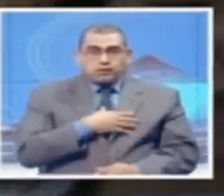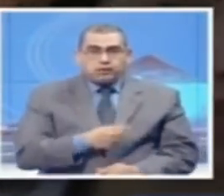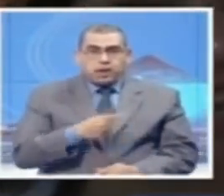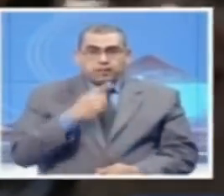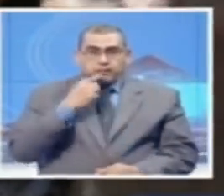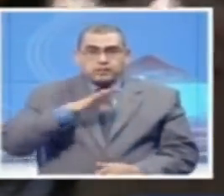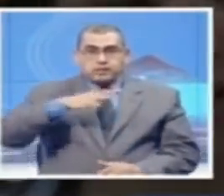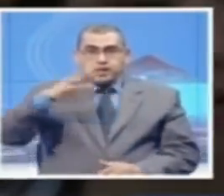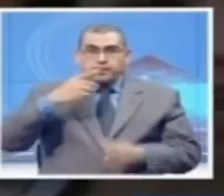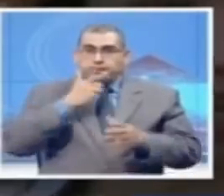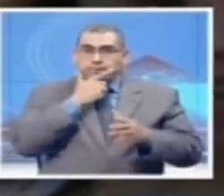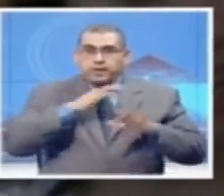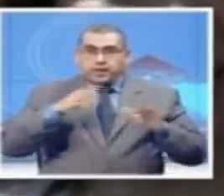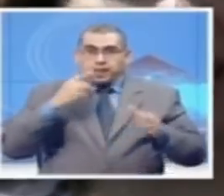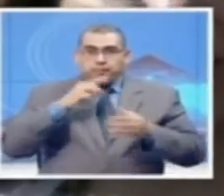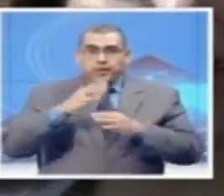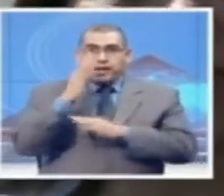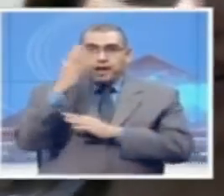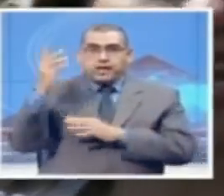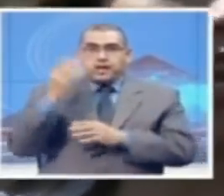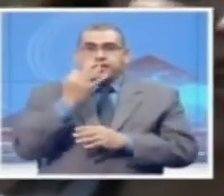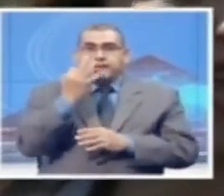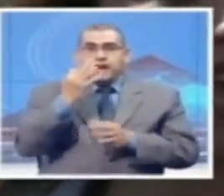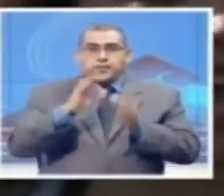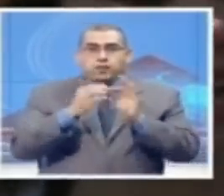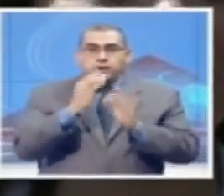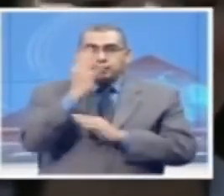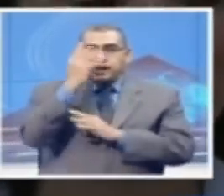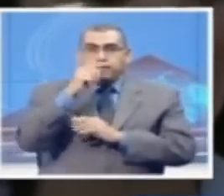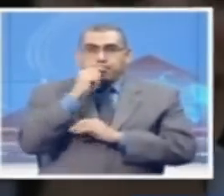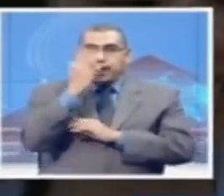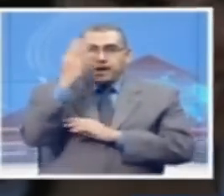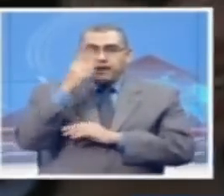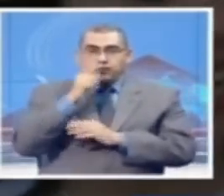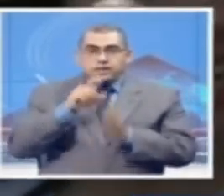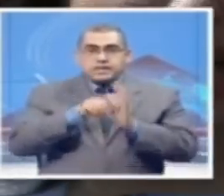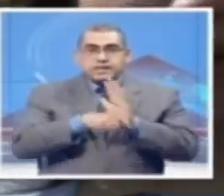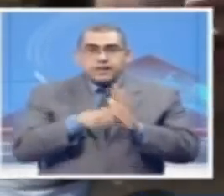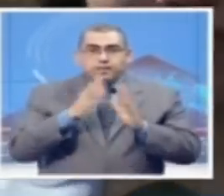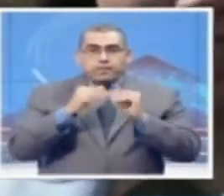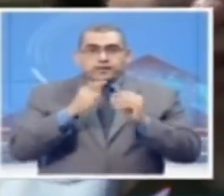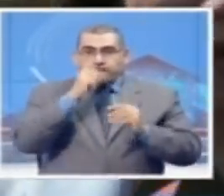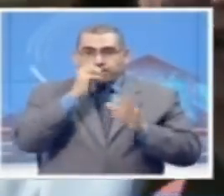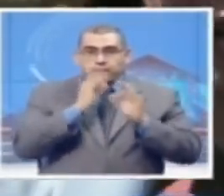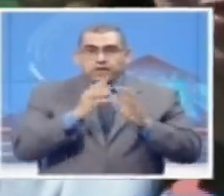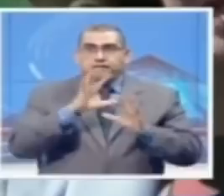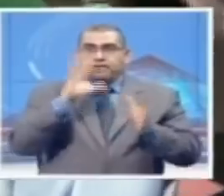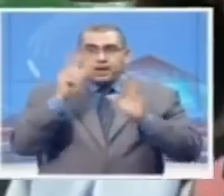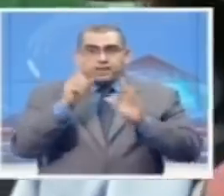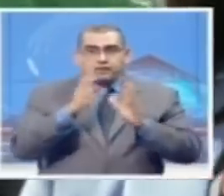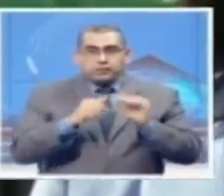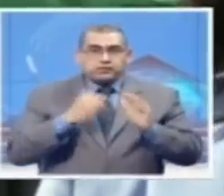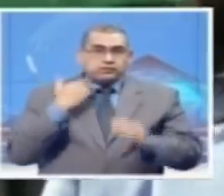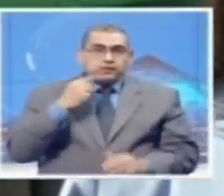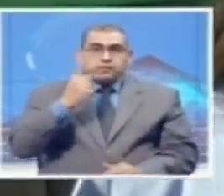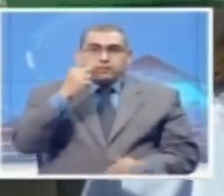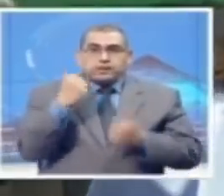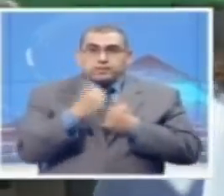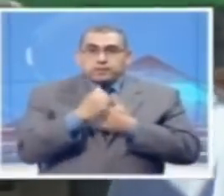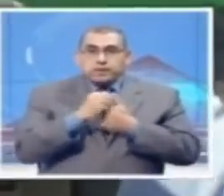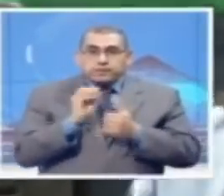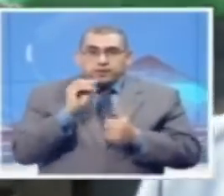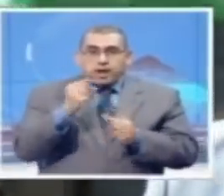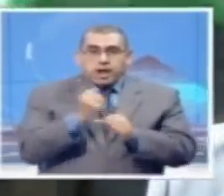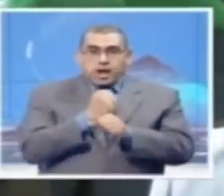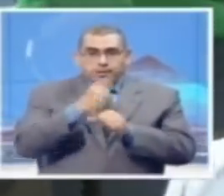البيضاء، الثلاثة مليون نخلة، التمر المصري البلدي اللي طعمه ما فيش زيه في العالم، بس محتاج شوية